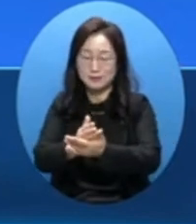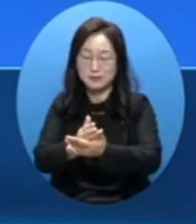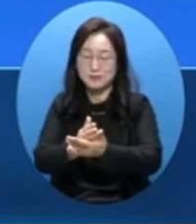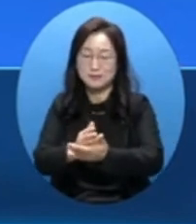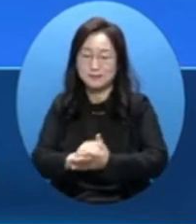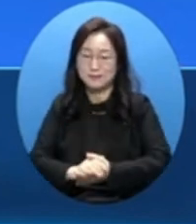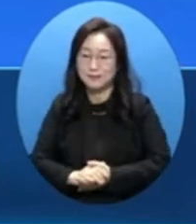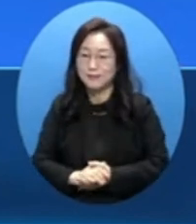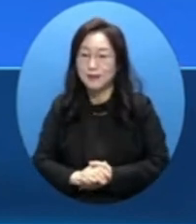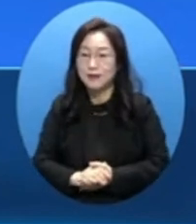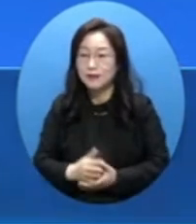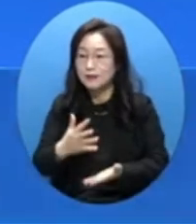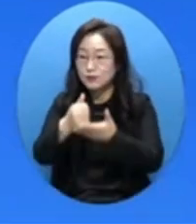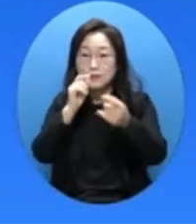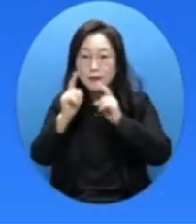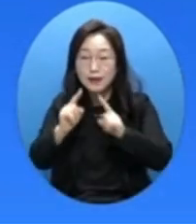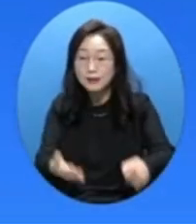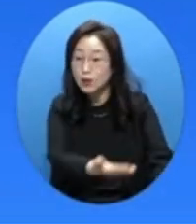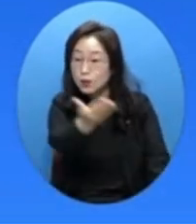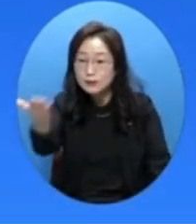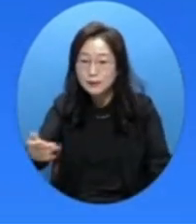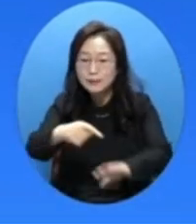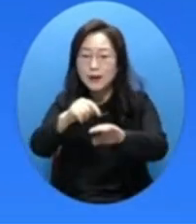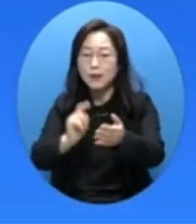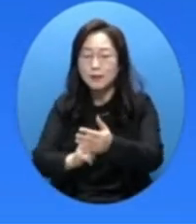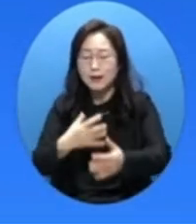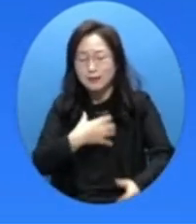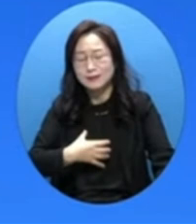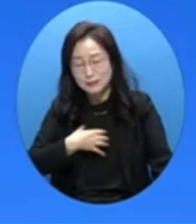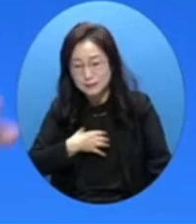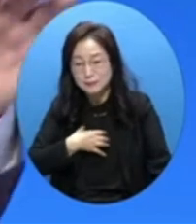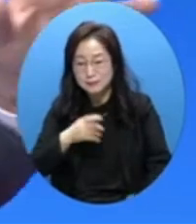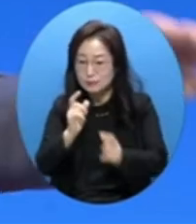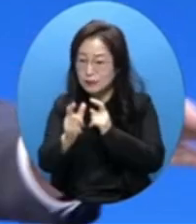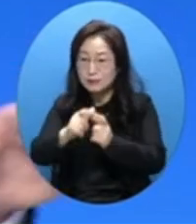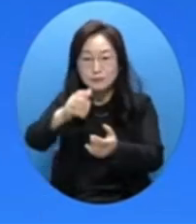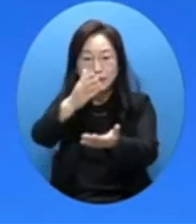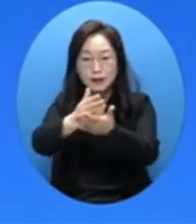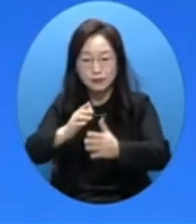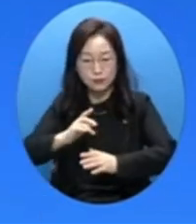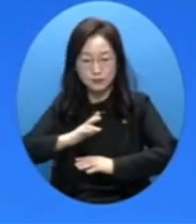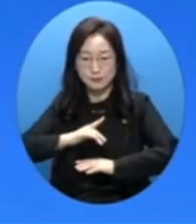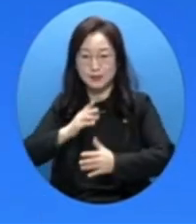말씀하셨습니다. 주님 말씀하십니다. 너희는 마음에 근심하지도 말고 두려워하지도 말고